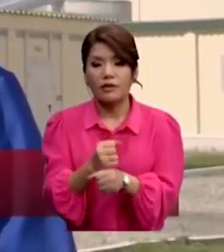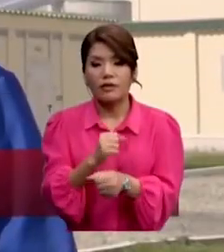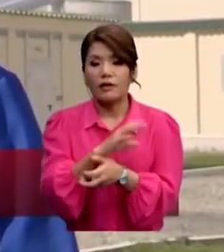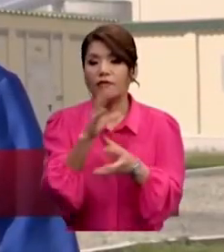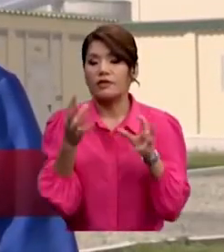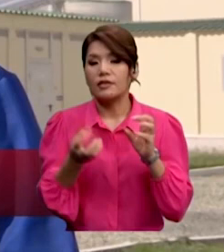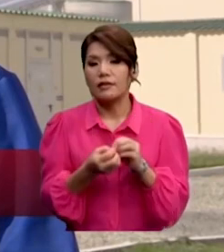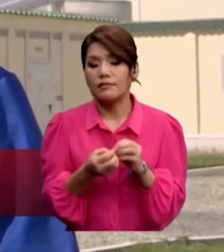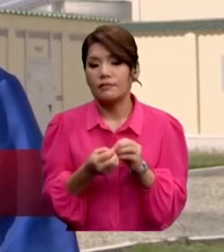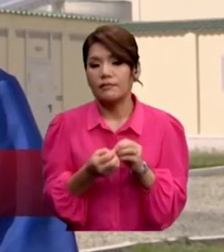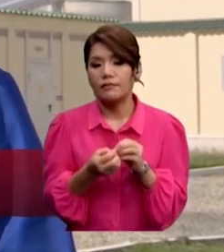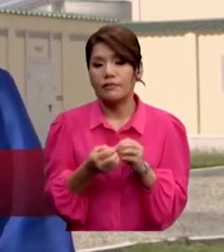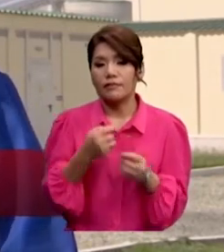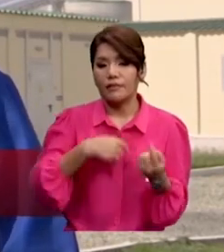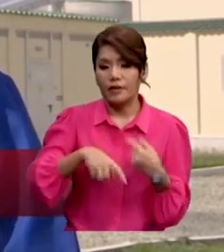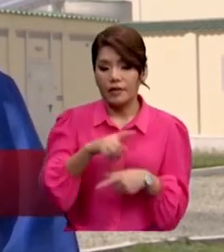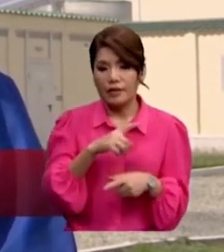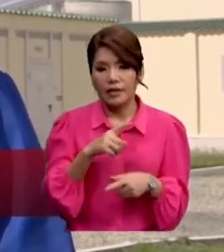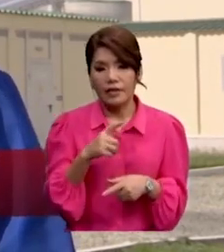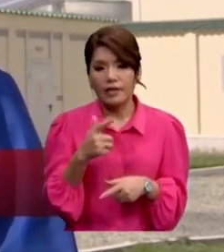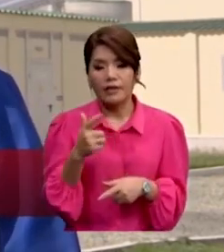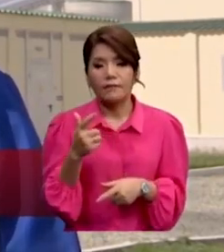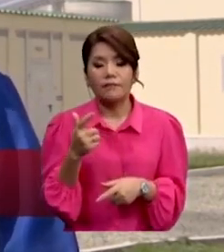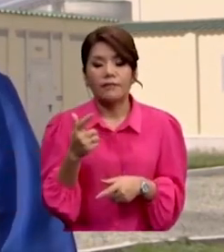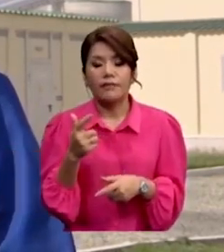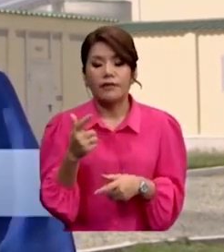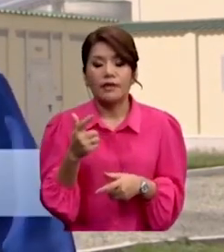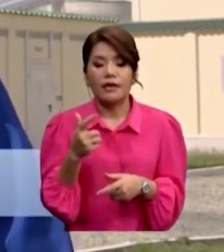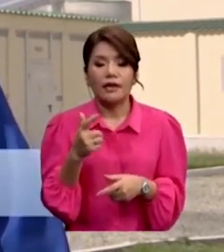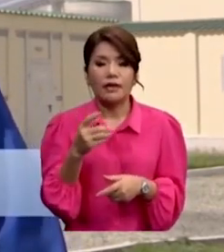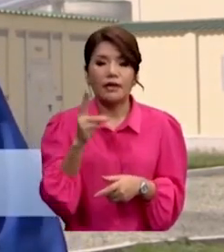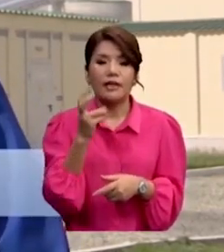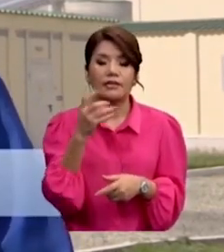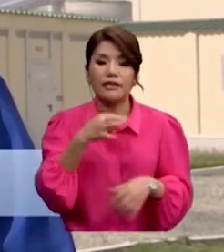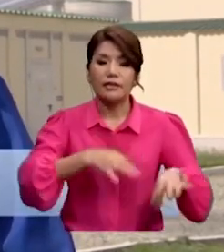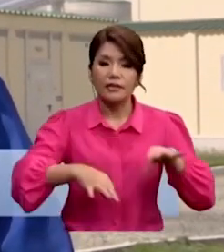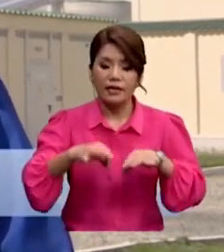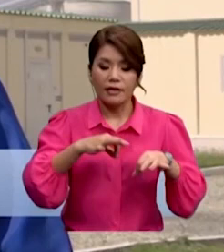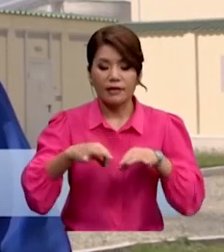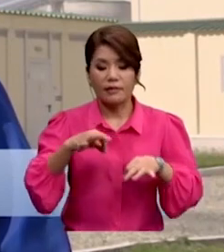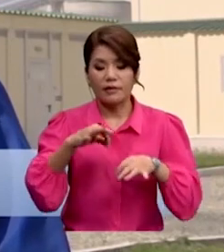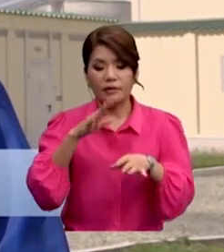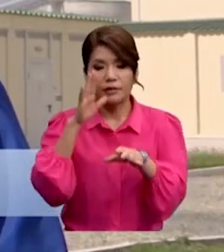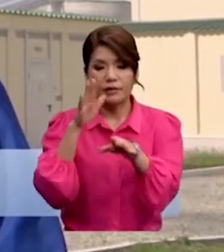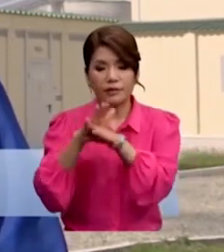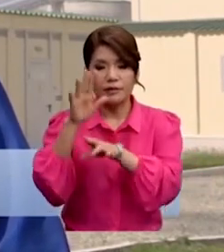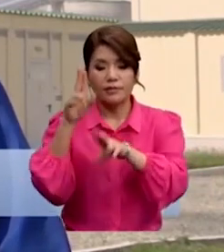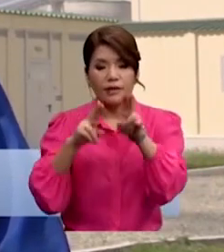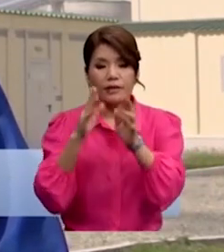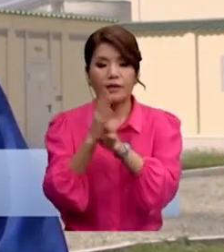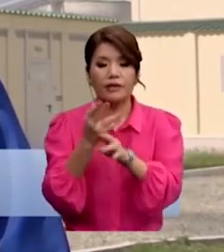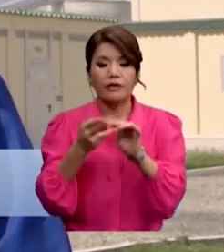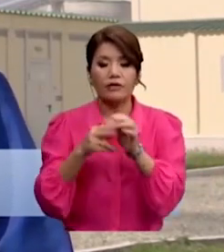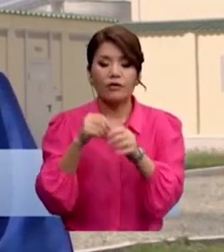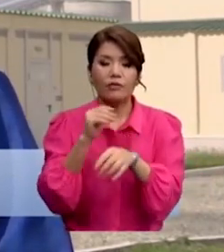целом мы придерживаемся классической схемы. Жалпы біз классикалық схеманы ұстанамыз. Бұл дегеніміз кәсіпорын жұмыс істей бастағанда